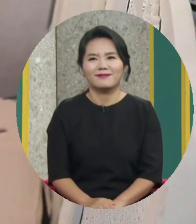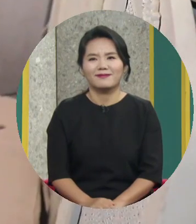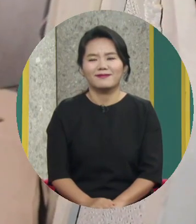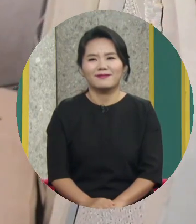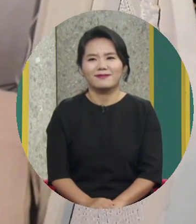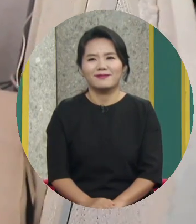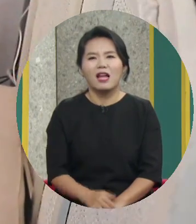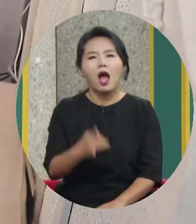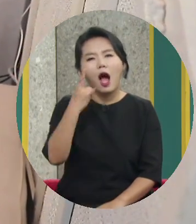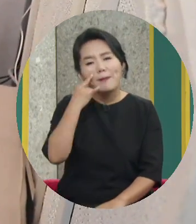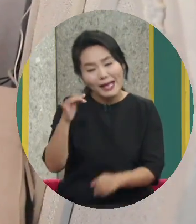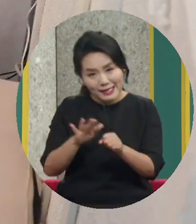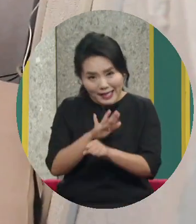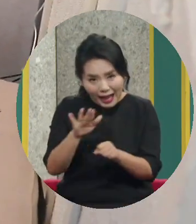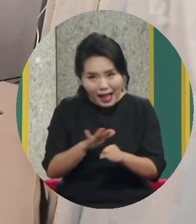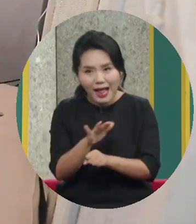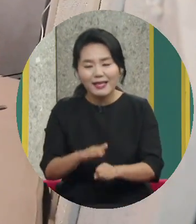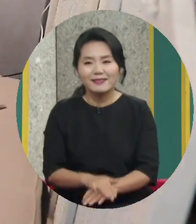엄마 사랑해.